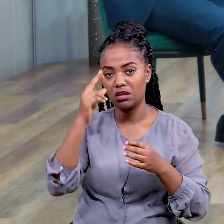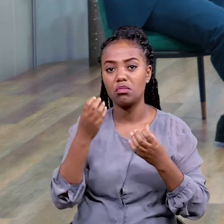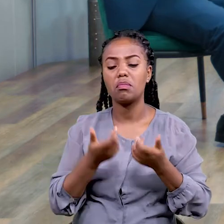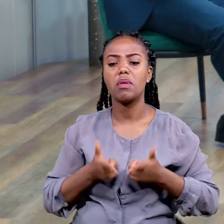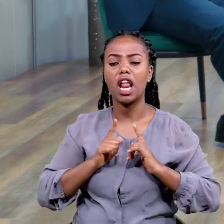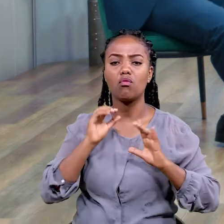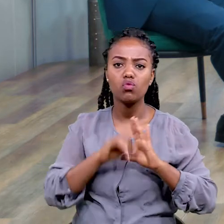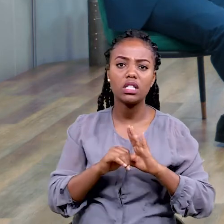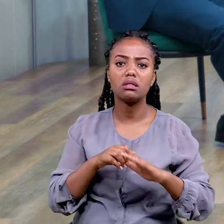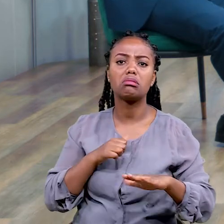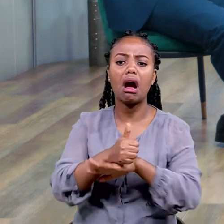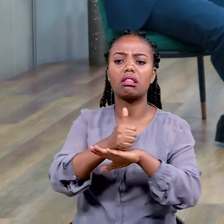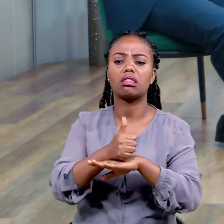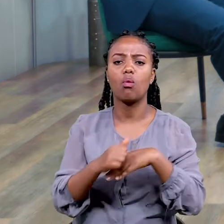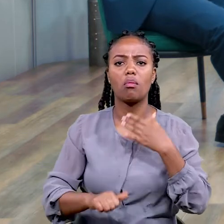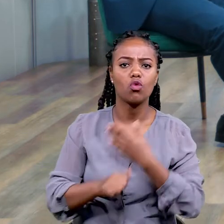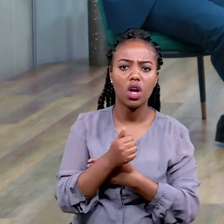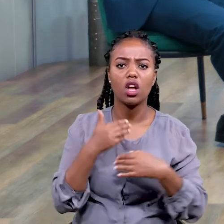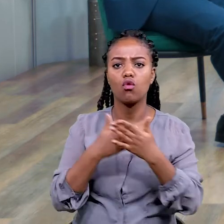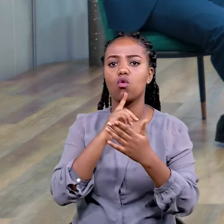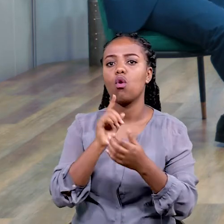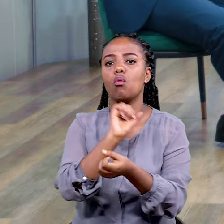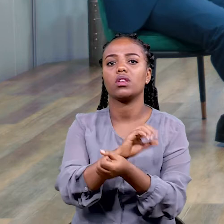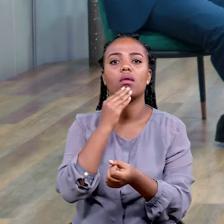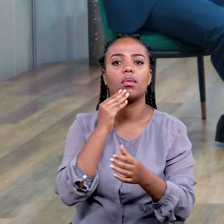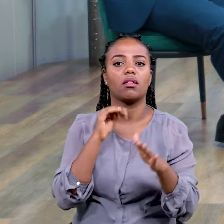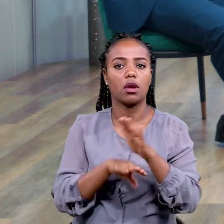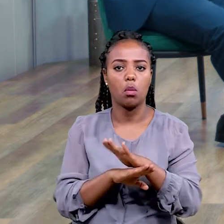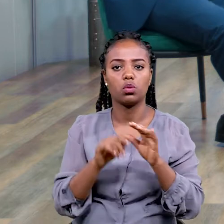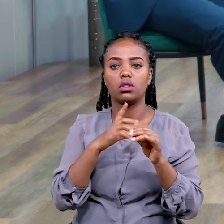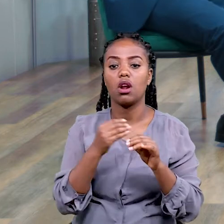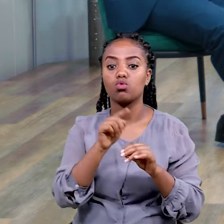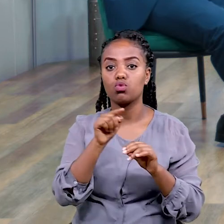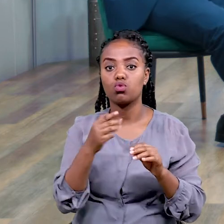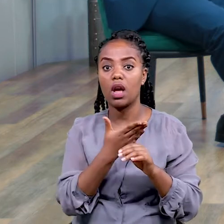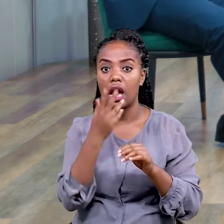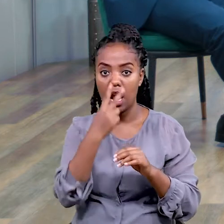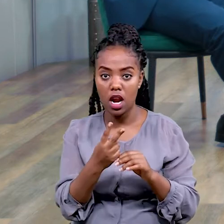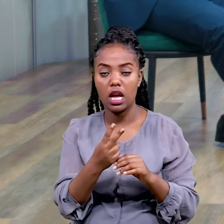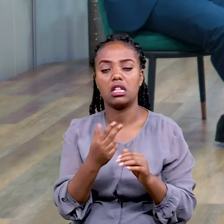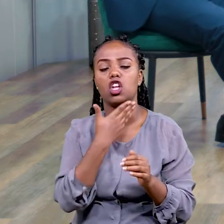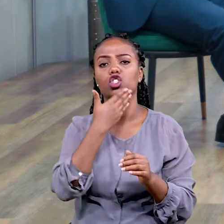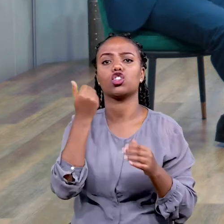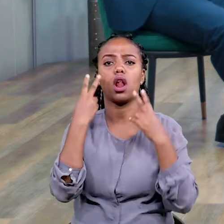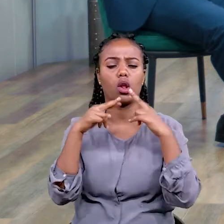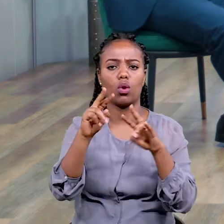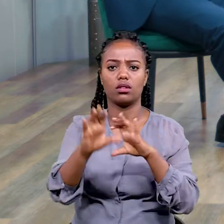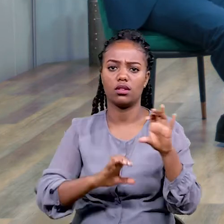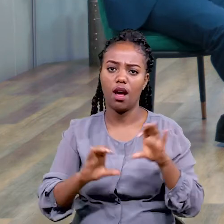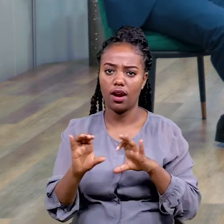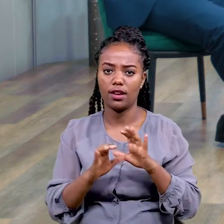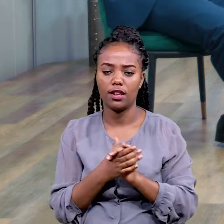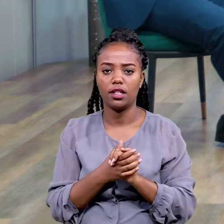አይነት በላይፋቸው ውስጥ ጥቃት አልፎባቸው ወደዚህ ማረሚያ የሚደርሱት እና እሱን ነገሮችን ስናይ የተሻለ ትኩረት